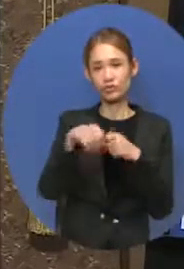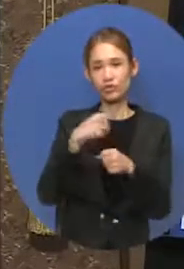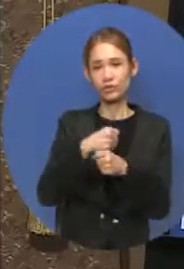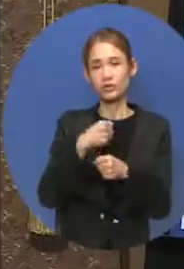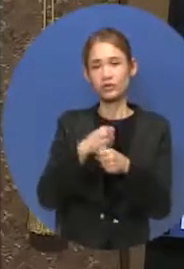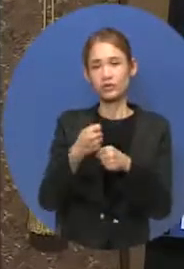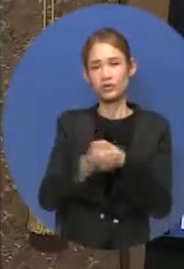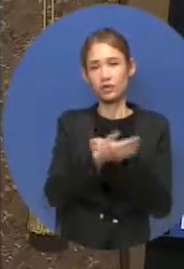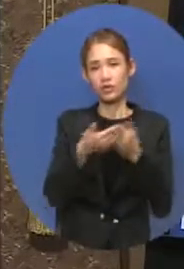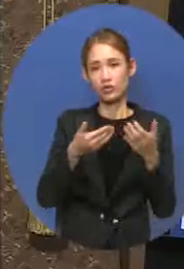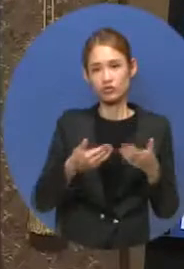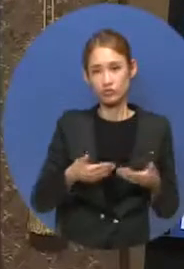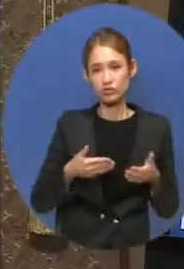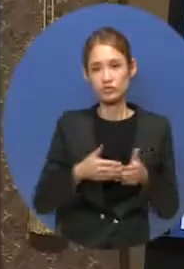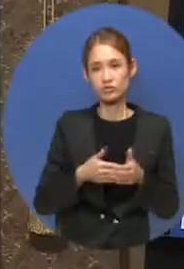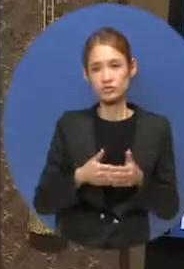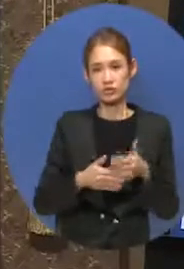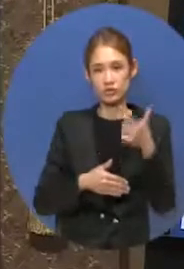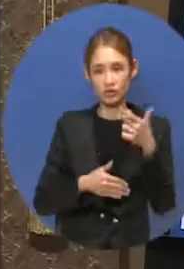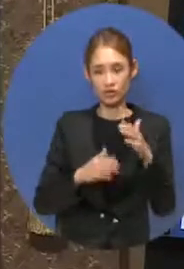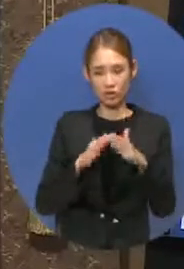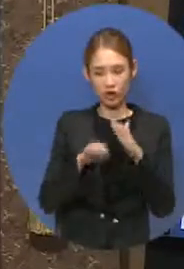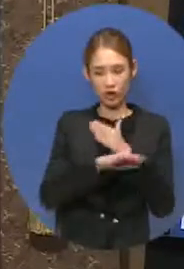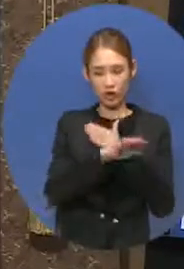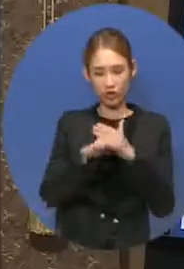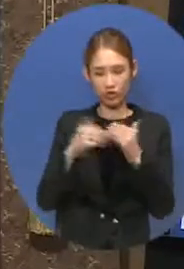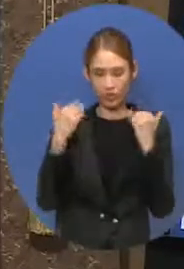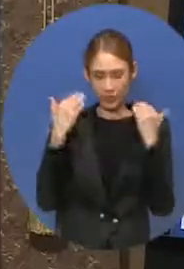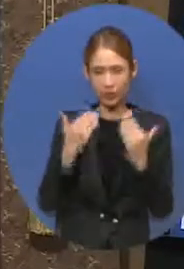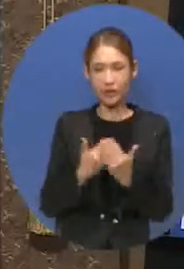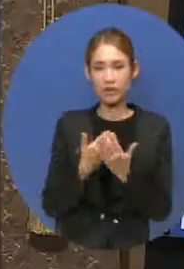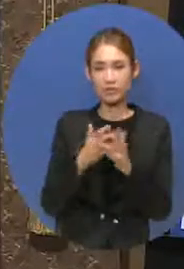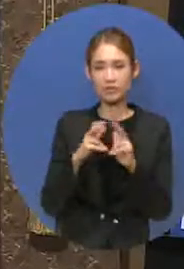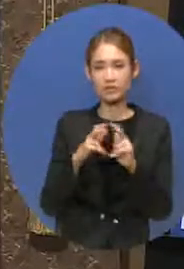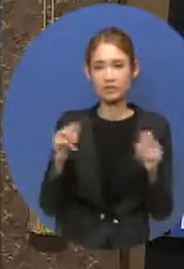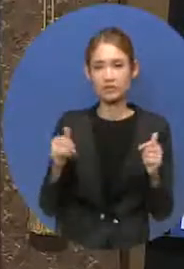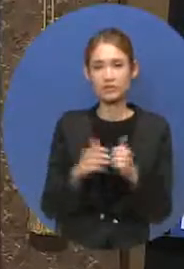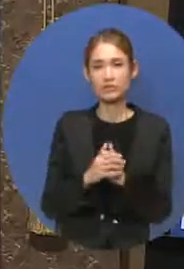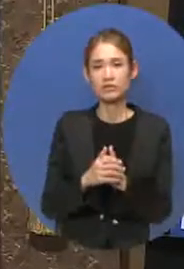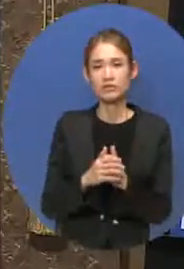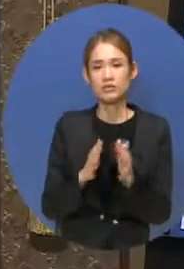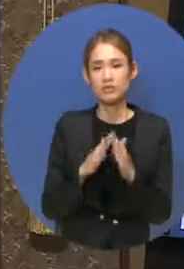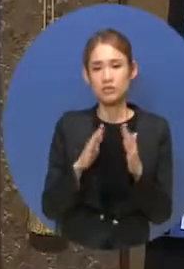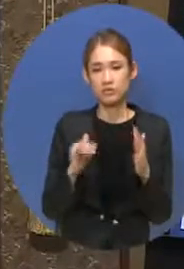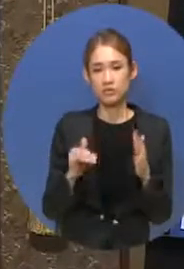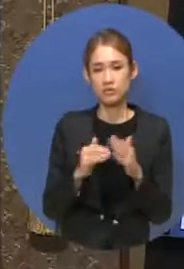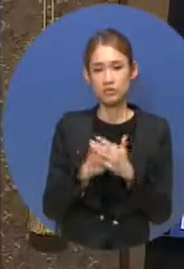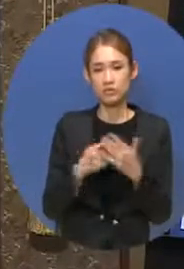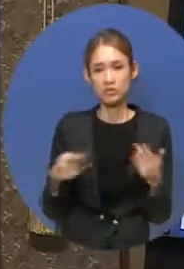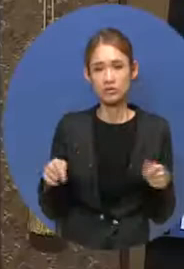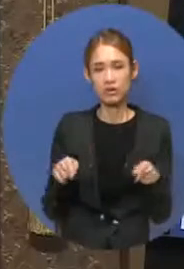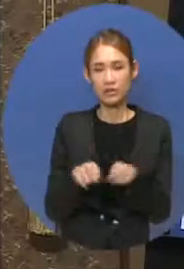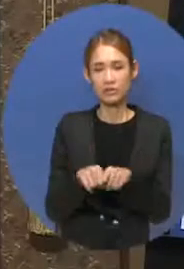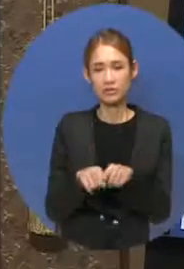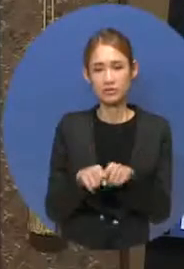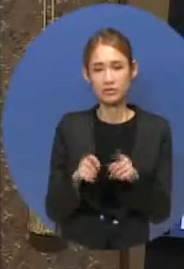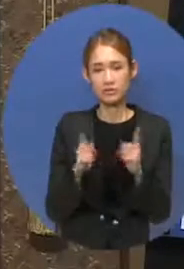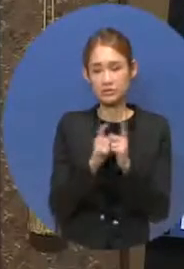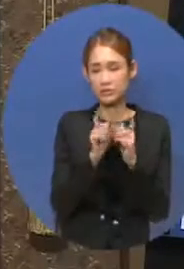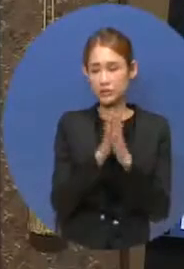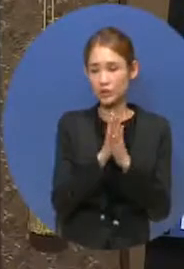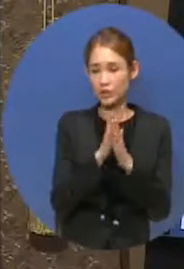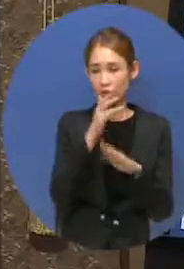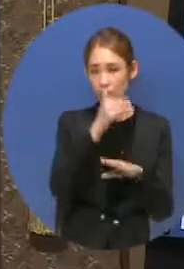구해서 저희한테 주셔서 여섯 가구의 발달장애인 당사자 가족들 분하고 가족들이 가서 실제 농작물을